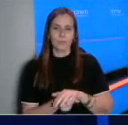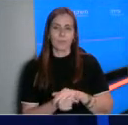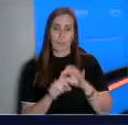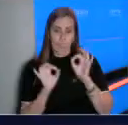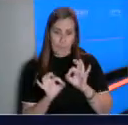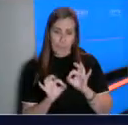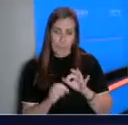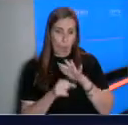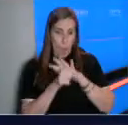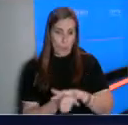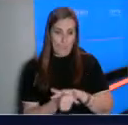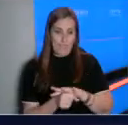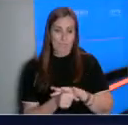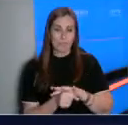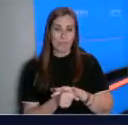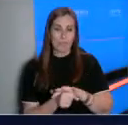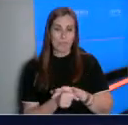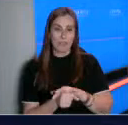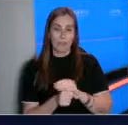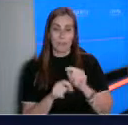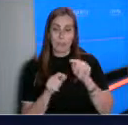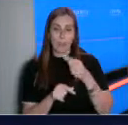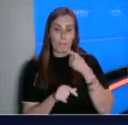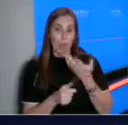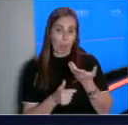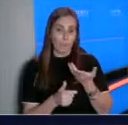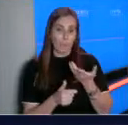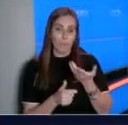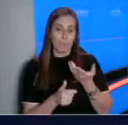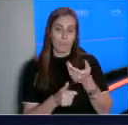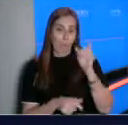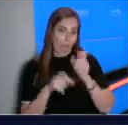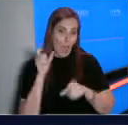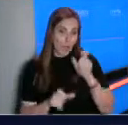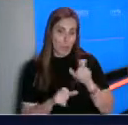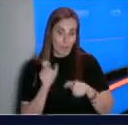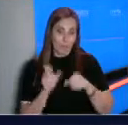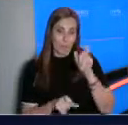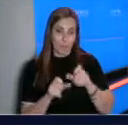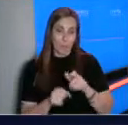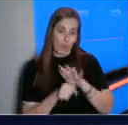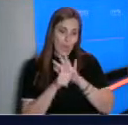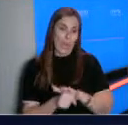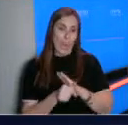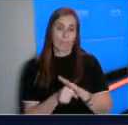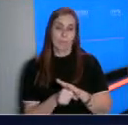בעצם לוביסט, כשמו הגיע בעצם מהלובי, אנשים, בעברית אגב שדלנים.